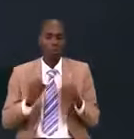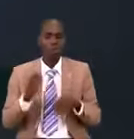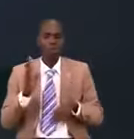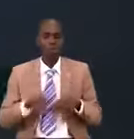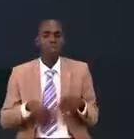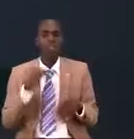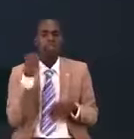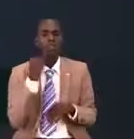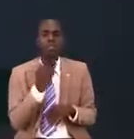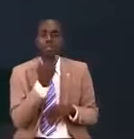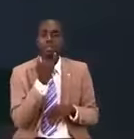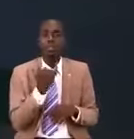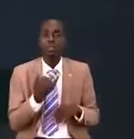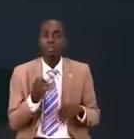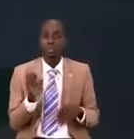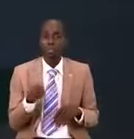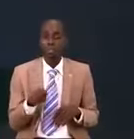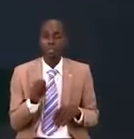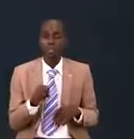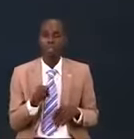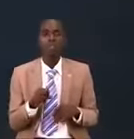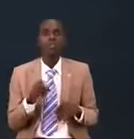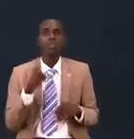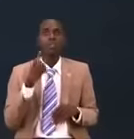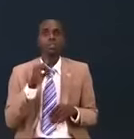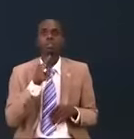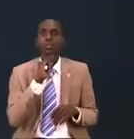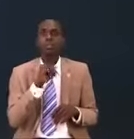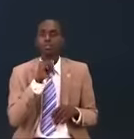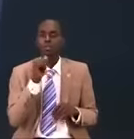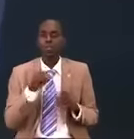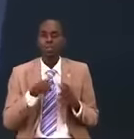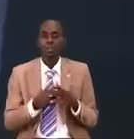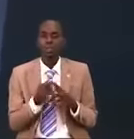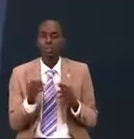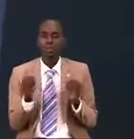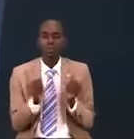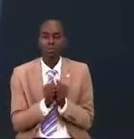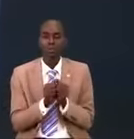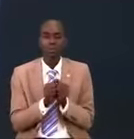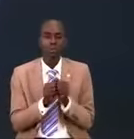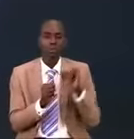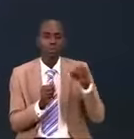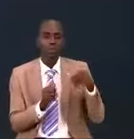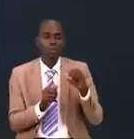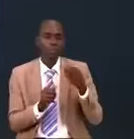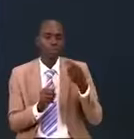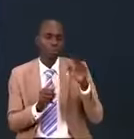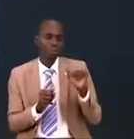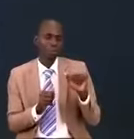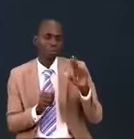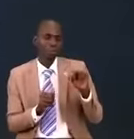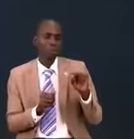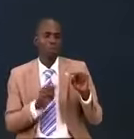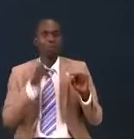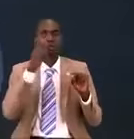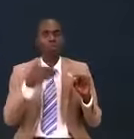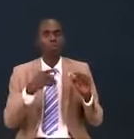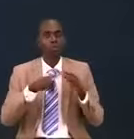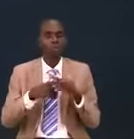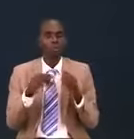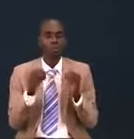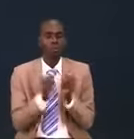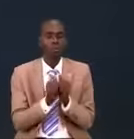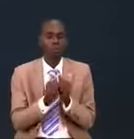Dieu avait dit à Abraham cette paix ce pays regarde